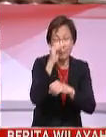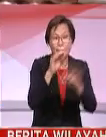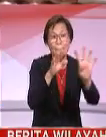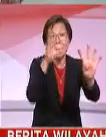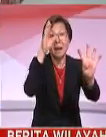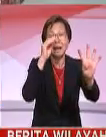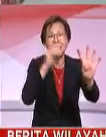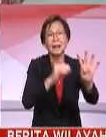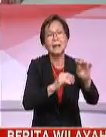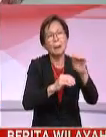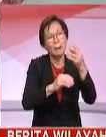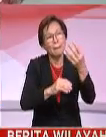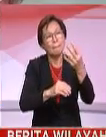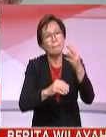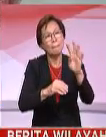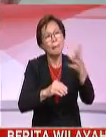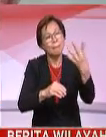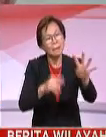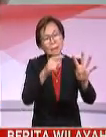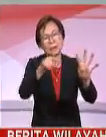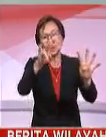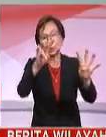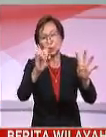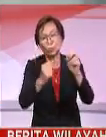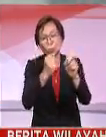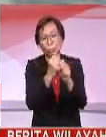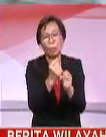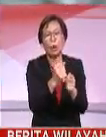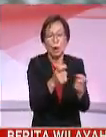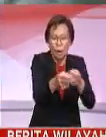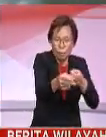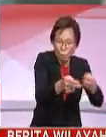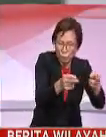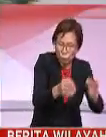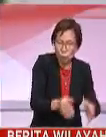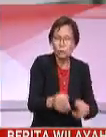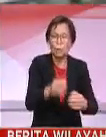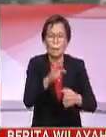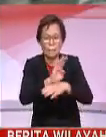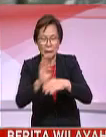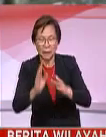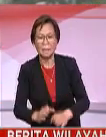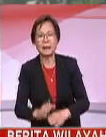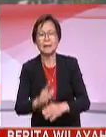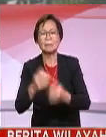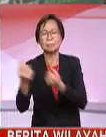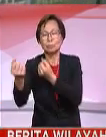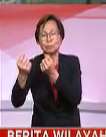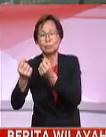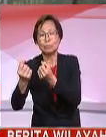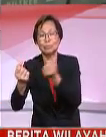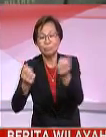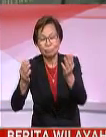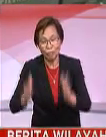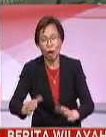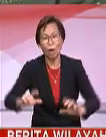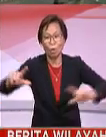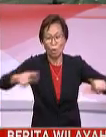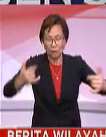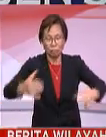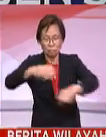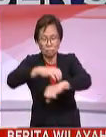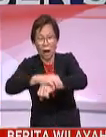37 tahun yang merupakan pengurus, peniaga, pemandu dan kelindan lori. Mereka kini ditahan reman untuk siasatan